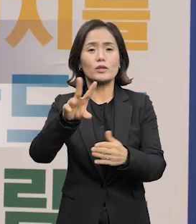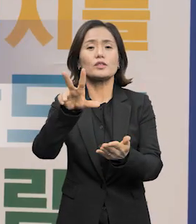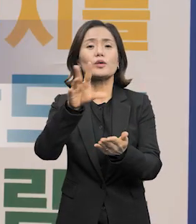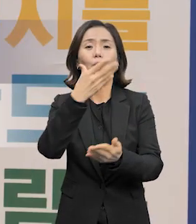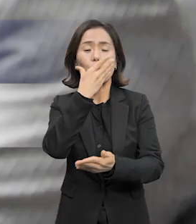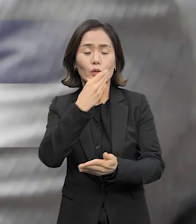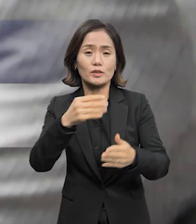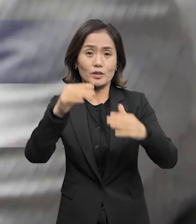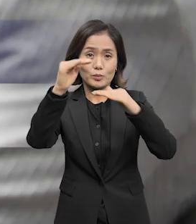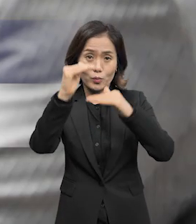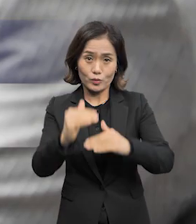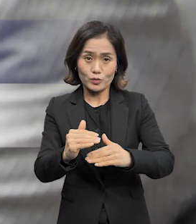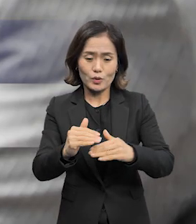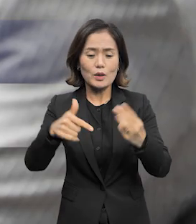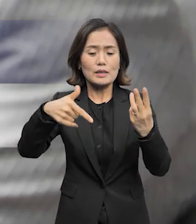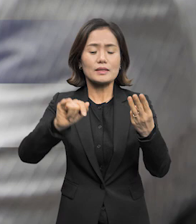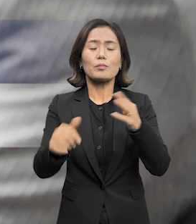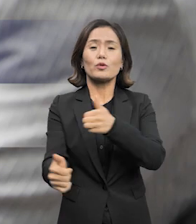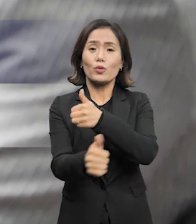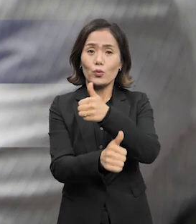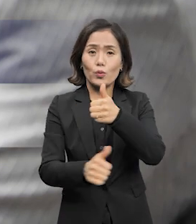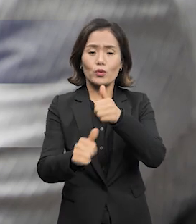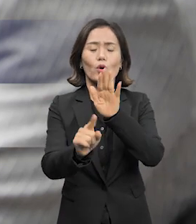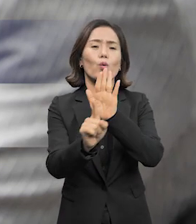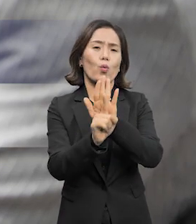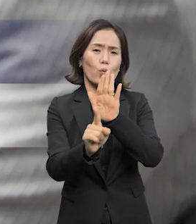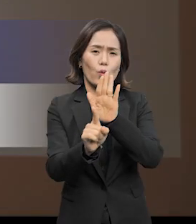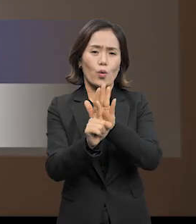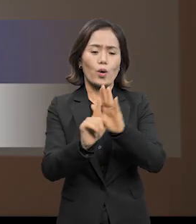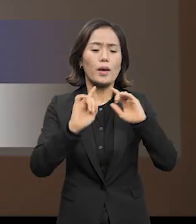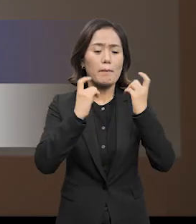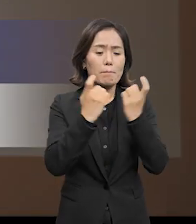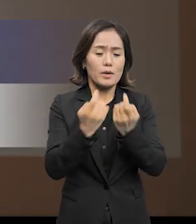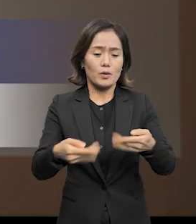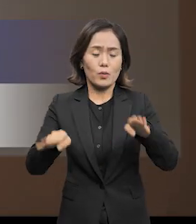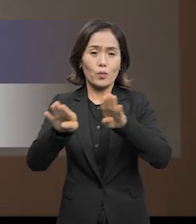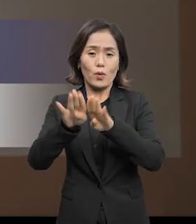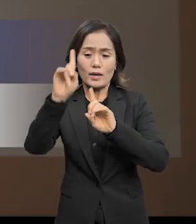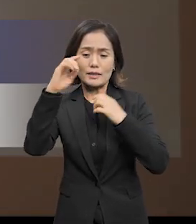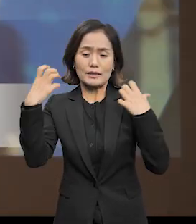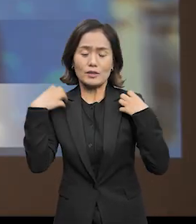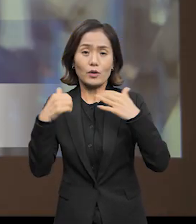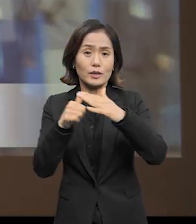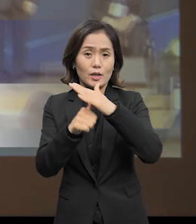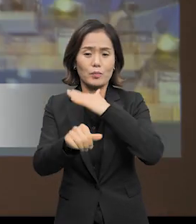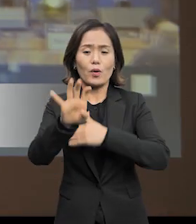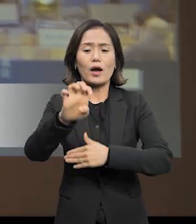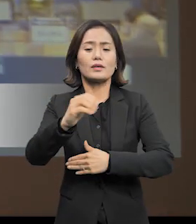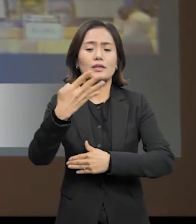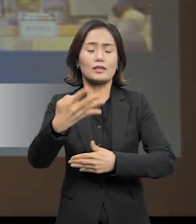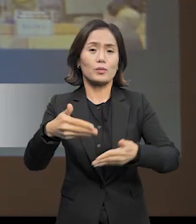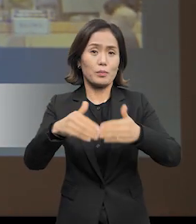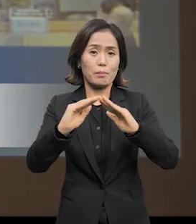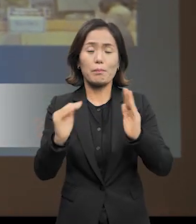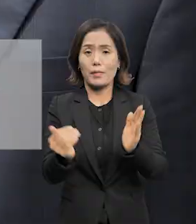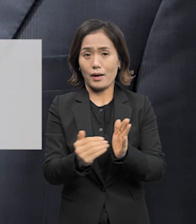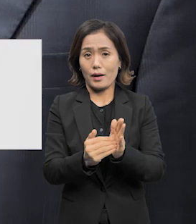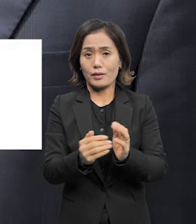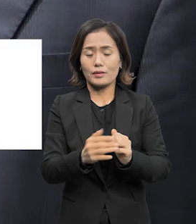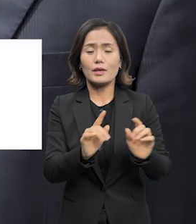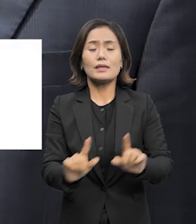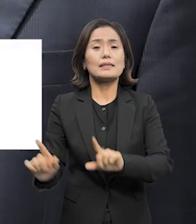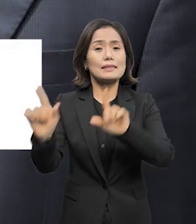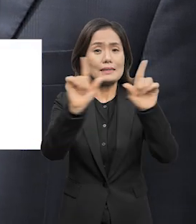광주만의 복지 모델이며 3개 위원은 지난 2월 곡물을 거쳐 민관정 대표 94명으로 구성됐습니다